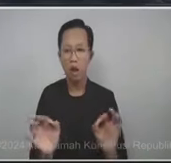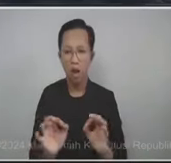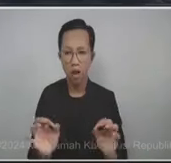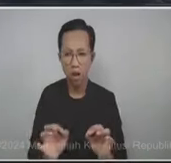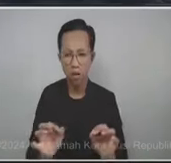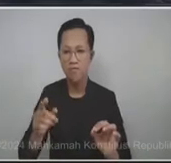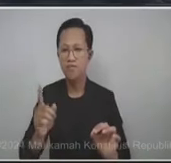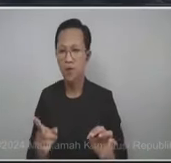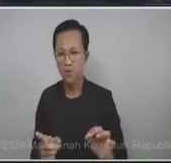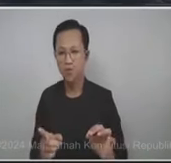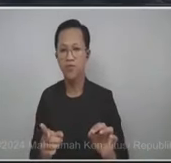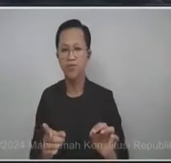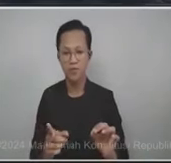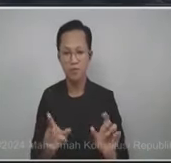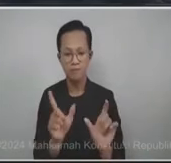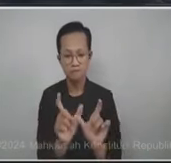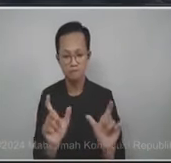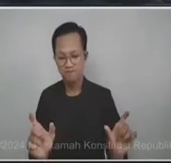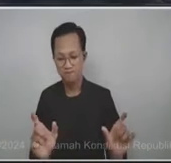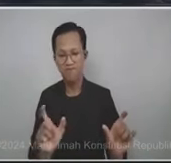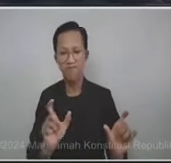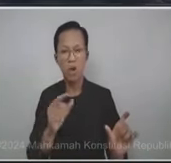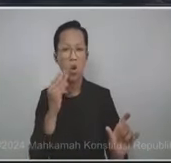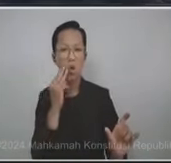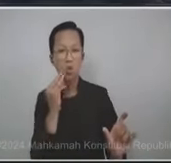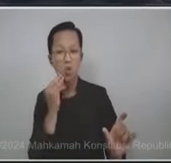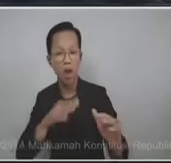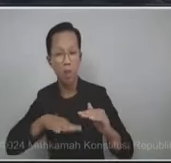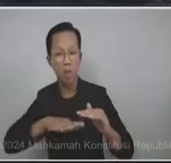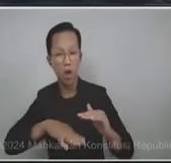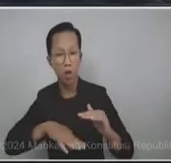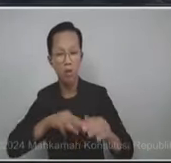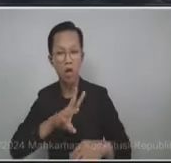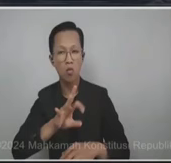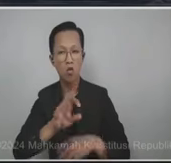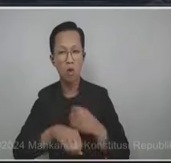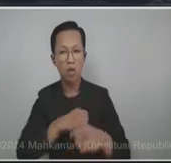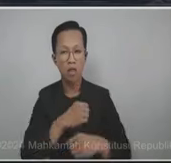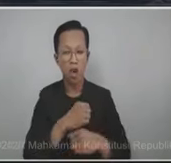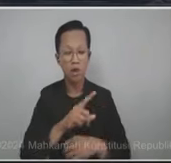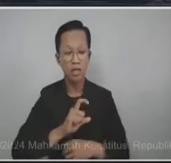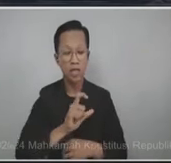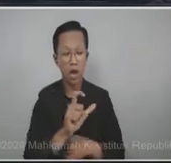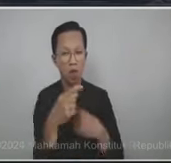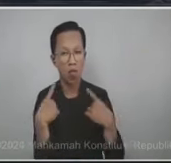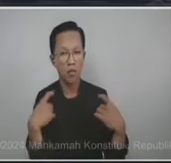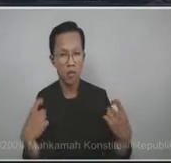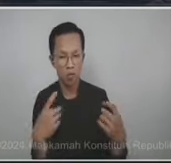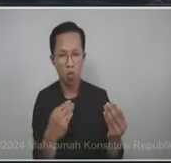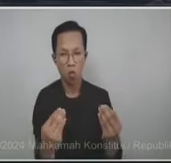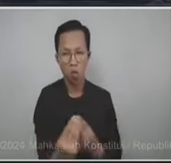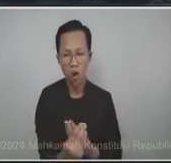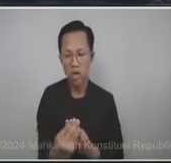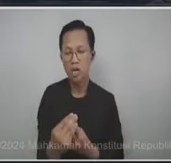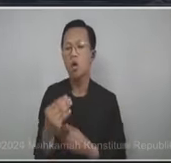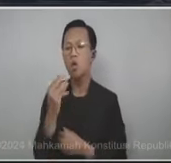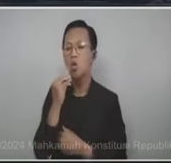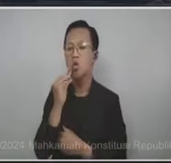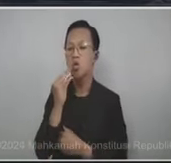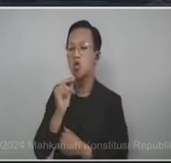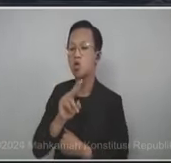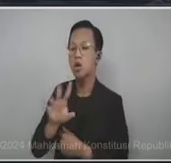dimaknai berusia paling rendah 30 tahun untuk calon gubernur dan wakil gubernur dan 25 tahun untuk calon bupati dan